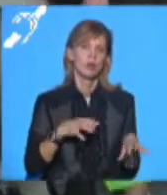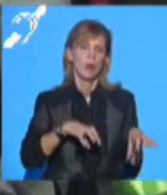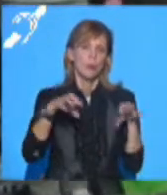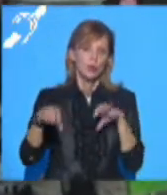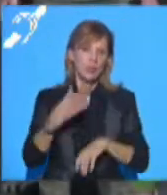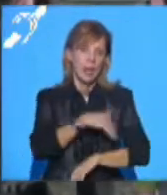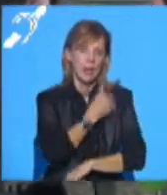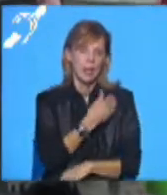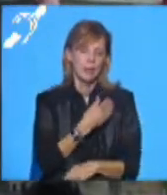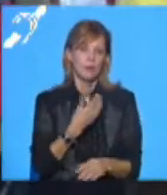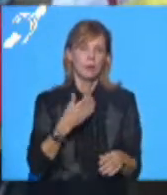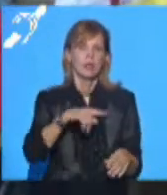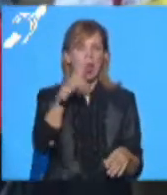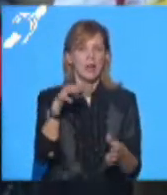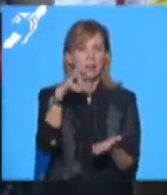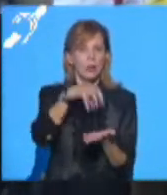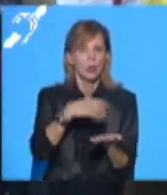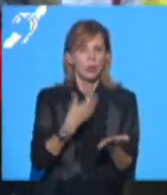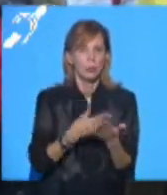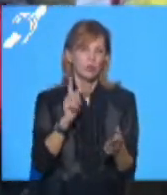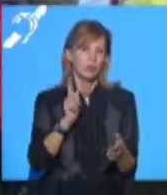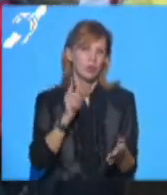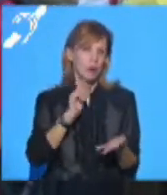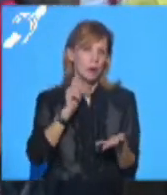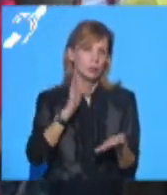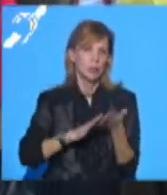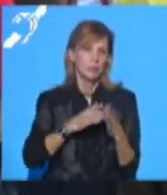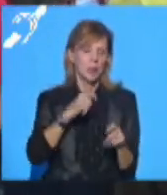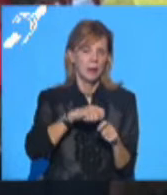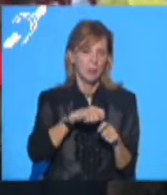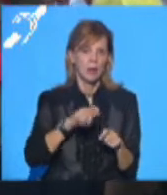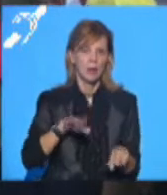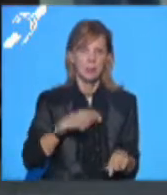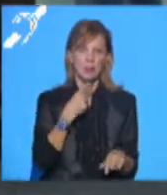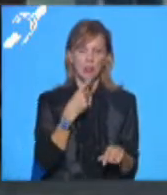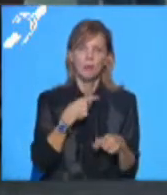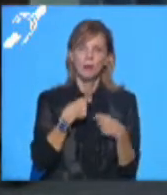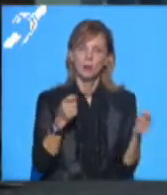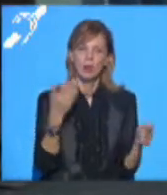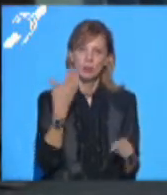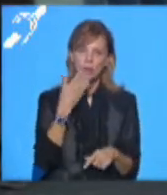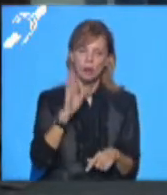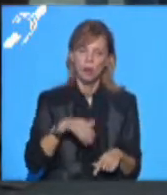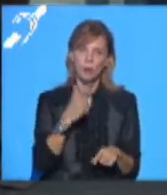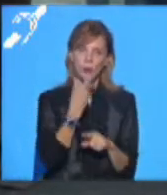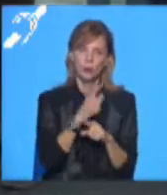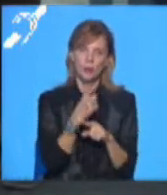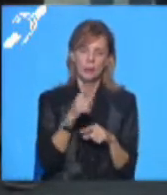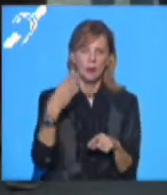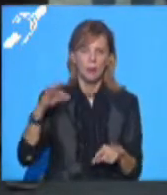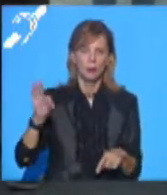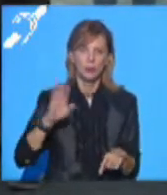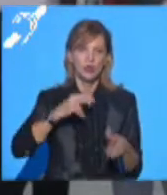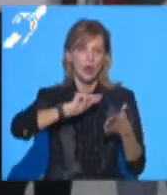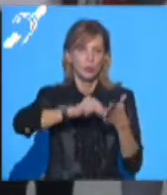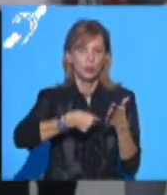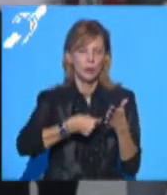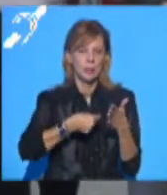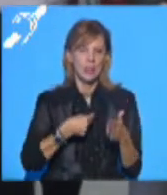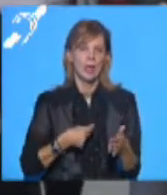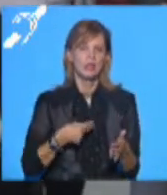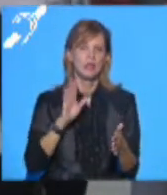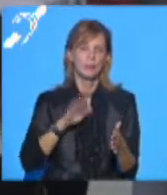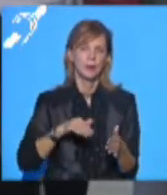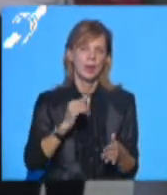s-au terminat lucrările de renovare și modernizare. În Craiova, toate școlile au beneficiat de lucrări de modernizare și au autorizație de funcționare